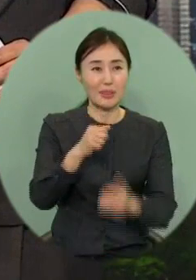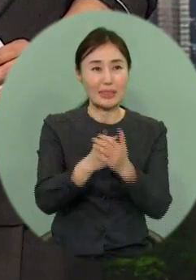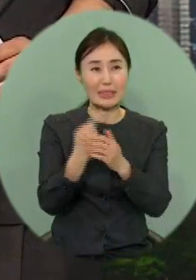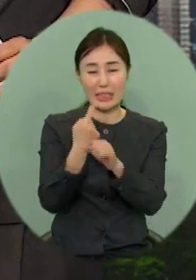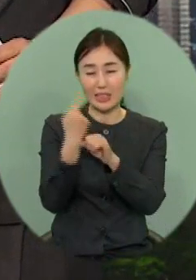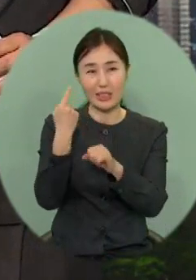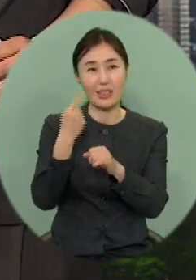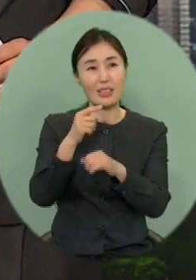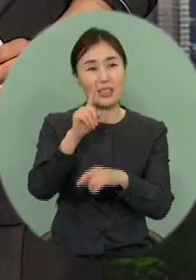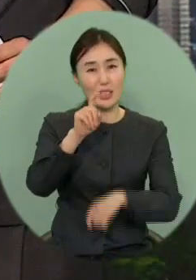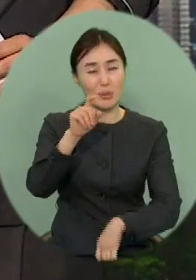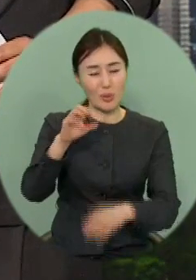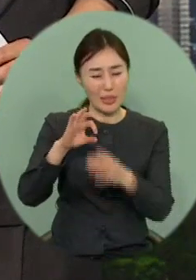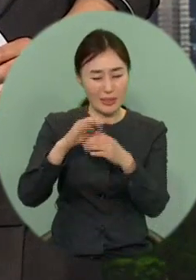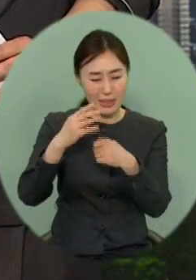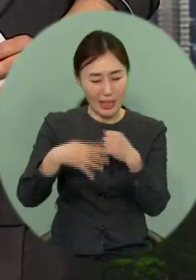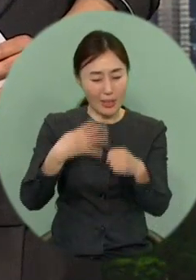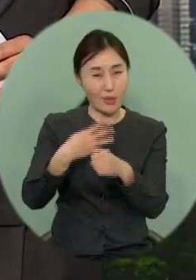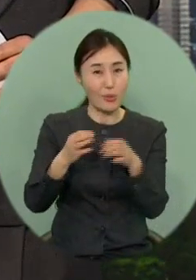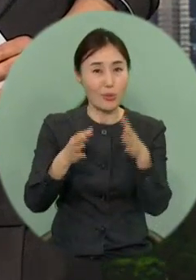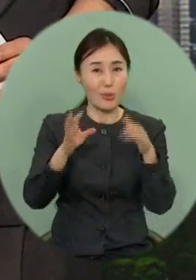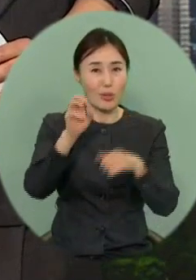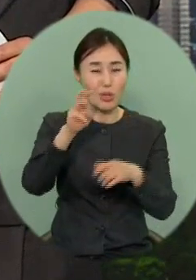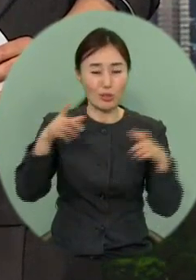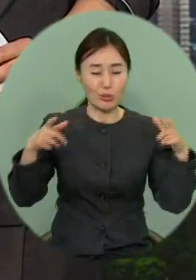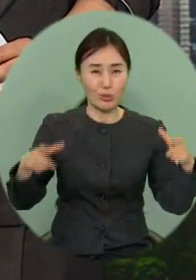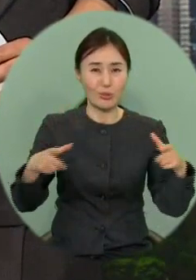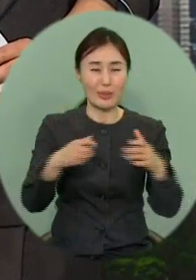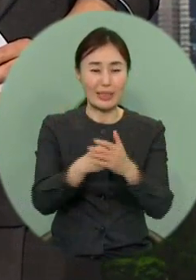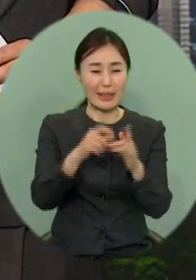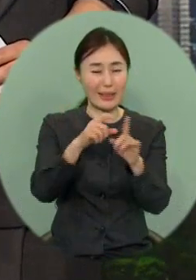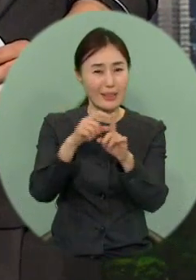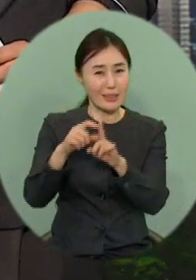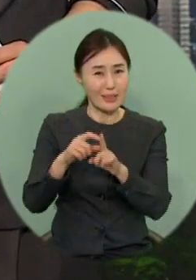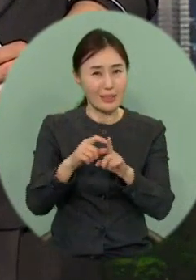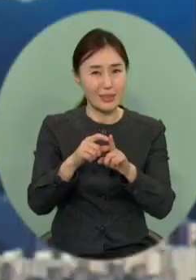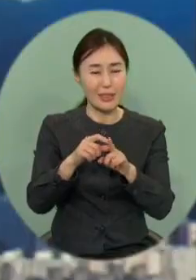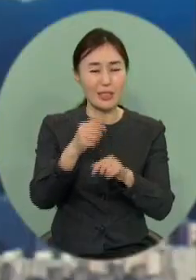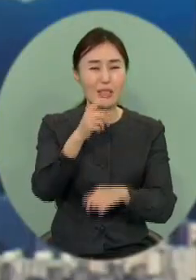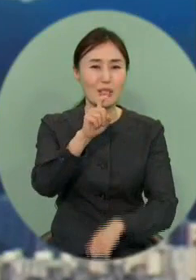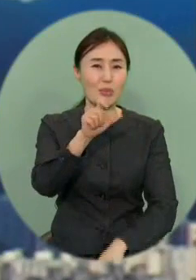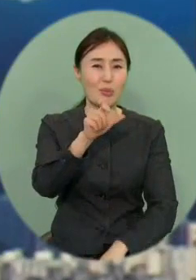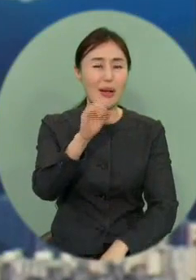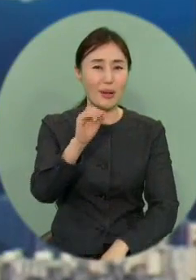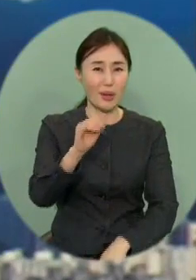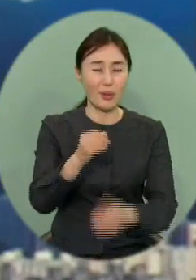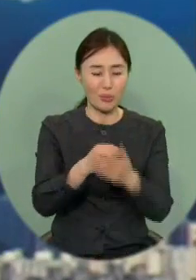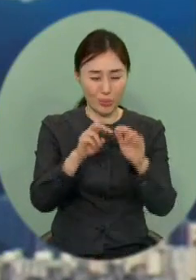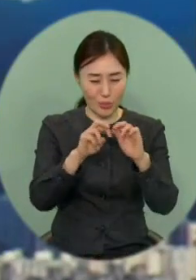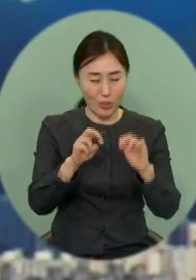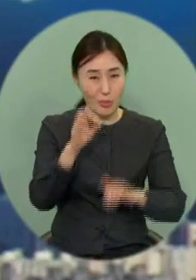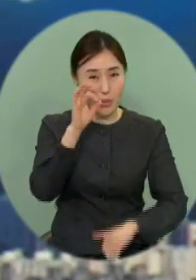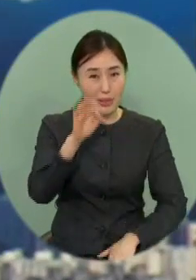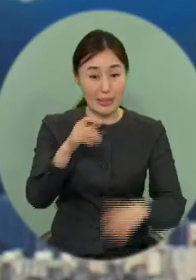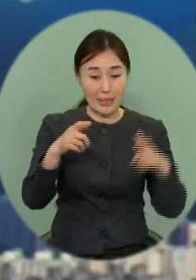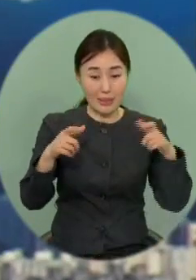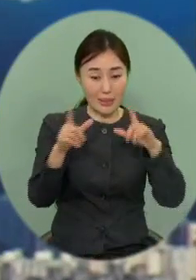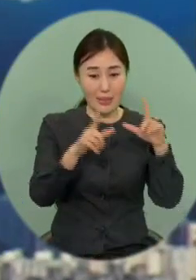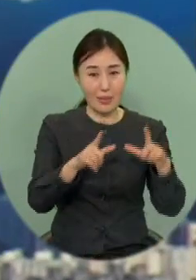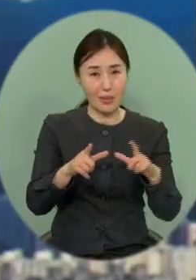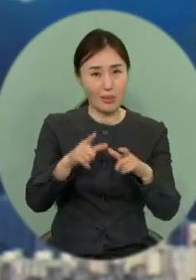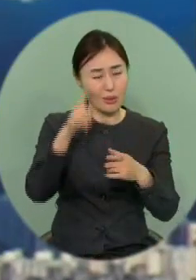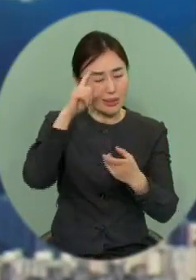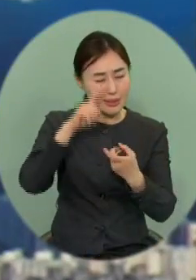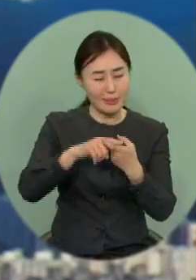11월까지 약 4년간 광주를 다룬 기사 15만 건 가량을 분석한 자료입니다 지역민들의 관심이 이러 이러한데